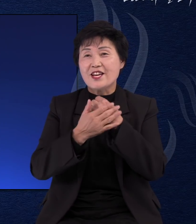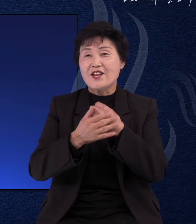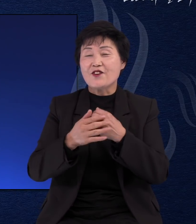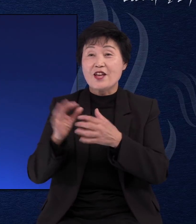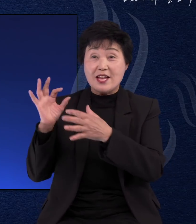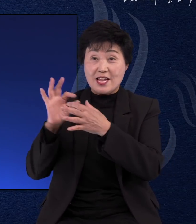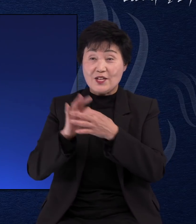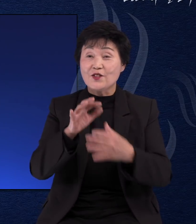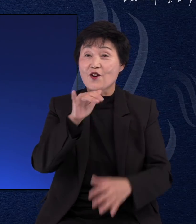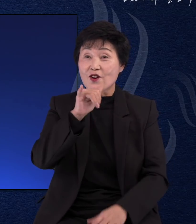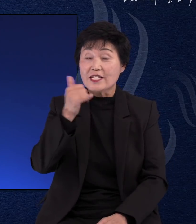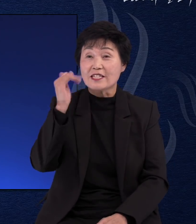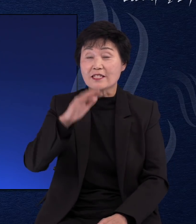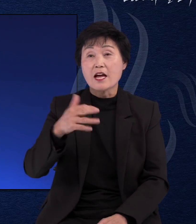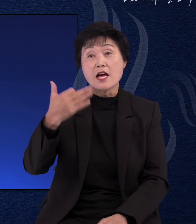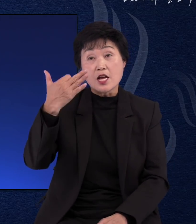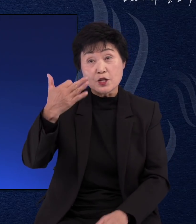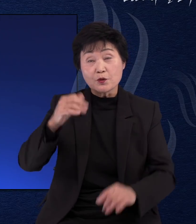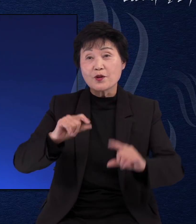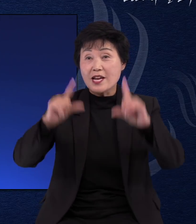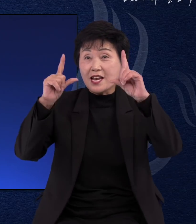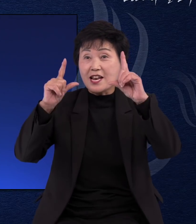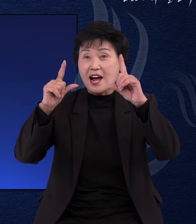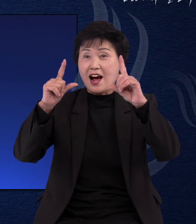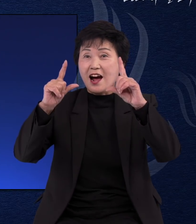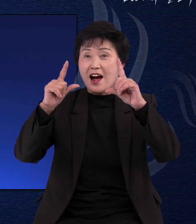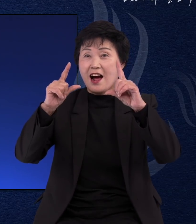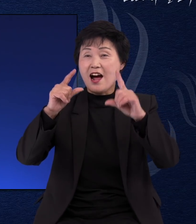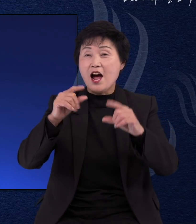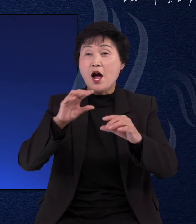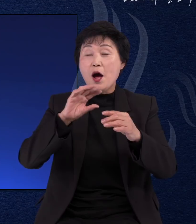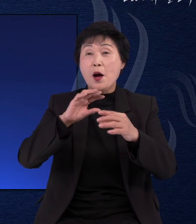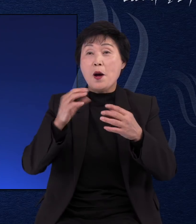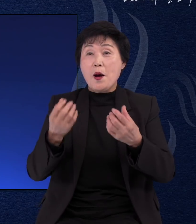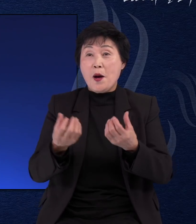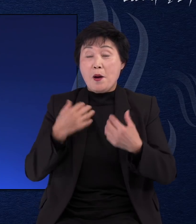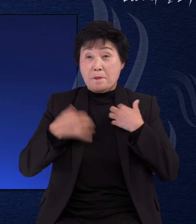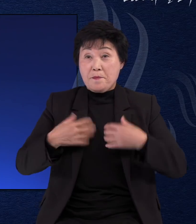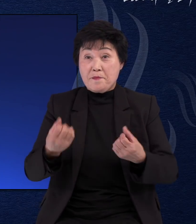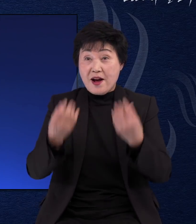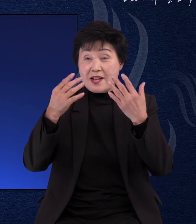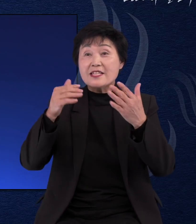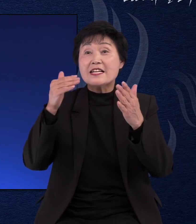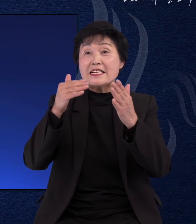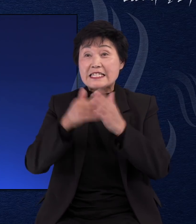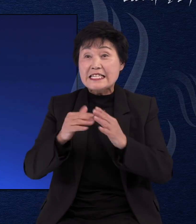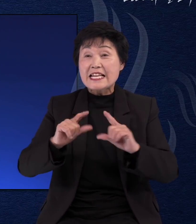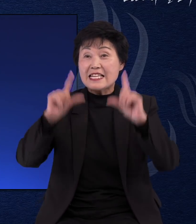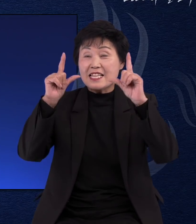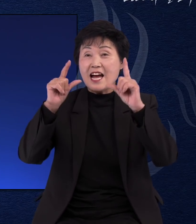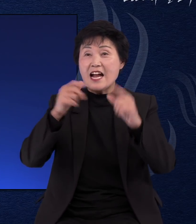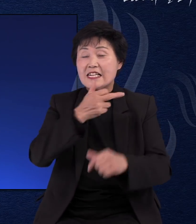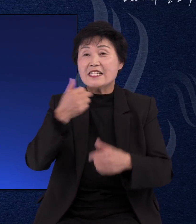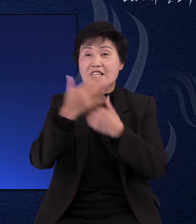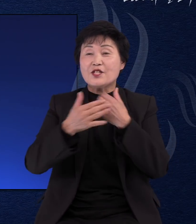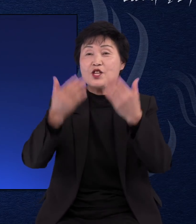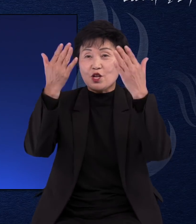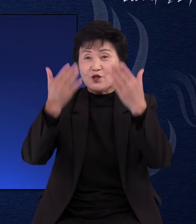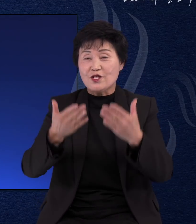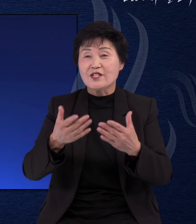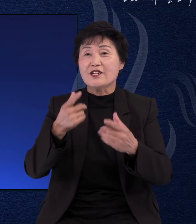밤에 하나님께서 마치 명절 끝날에 큰 은혜 주시듯이 오늘 밤 큰 은혜 주실 줄 믿습니다. 제가 한번 기도하겠습니다.